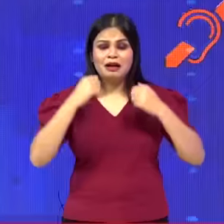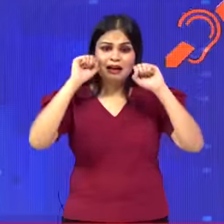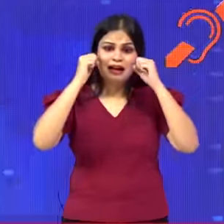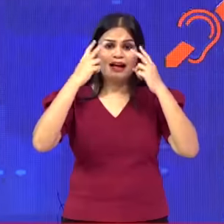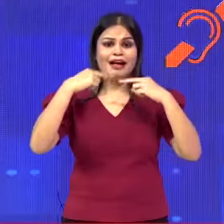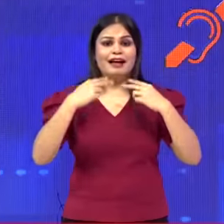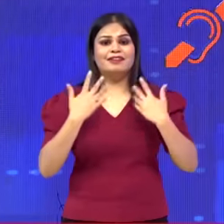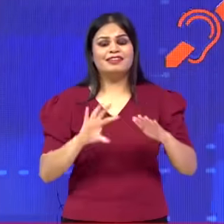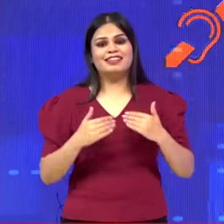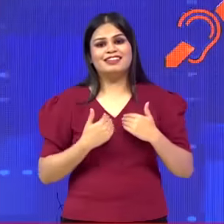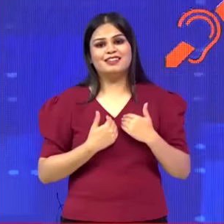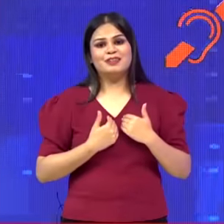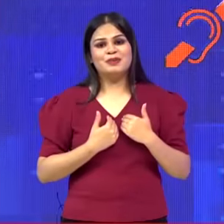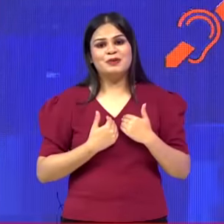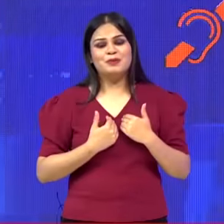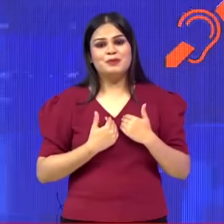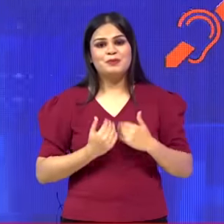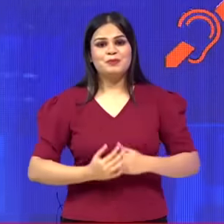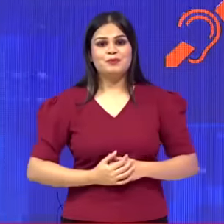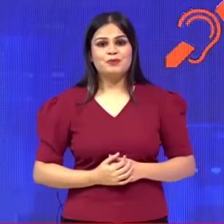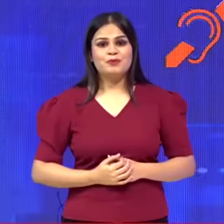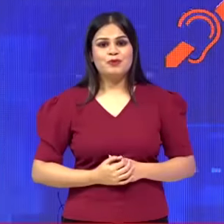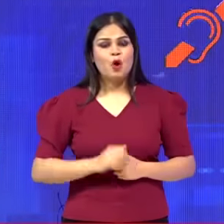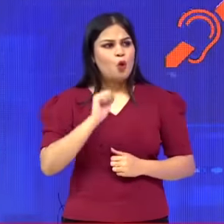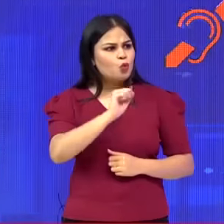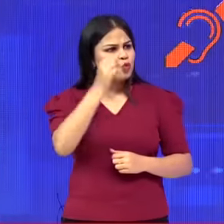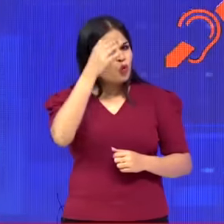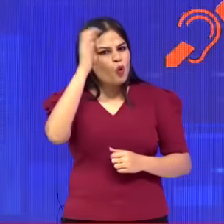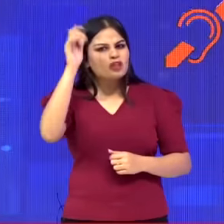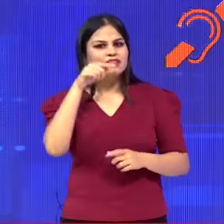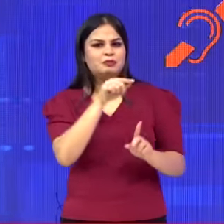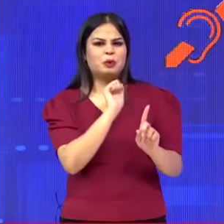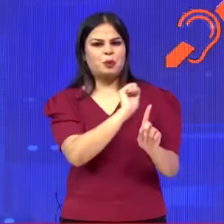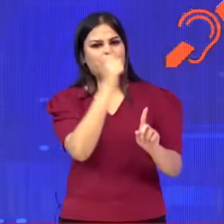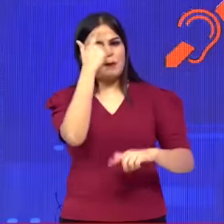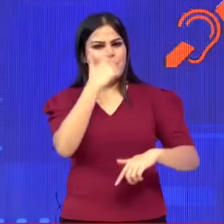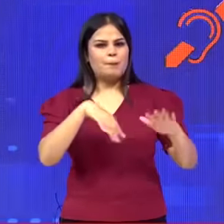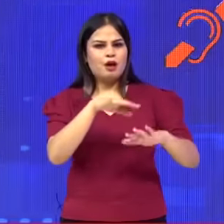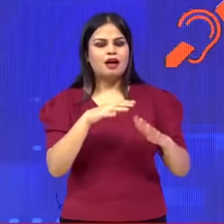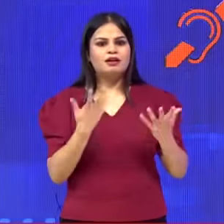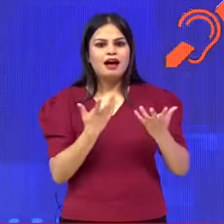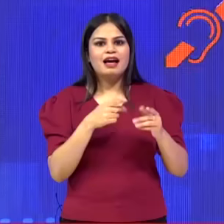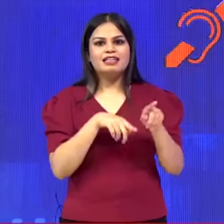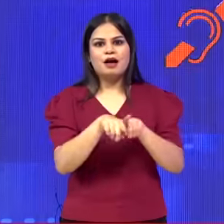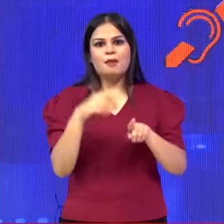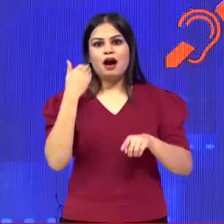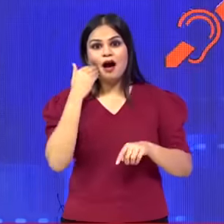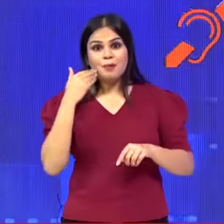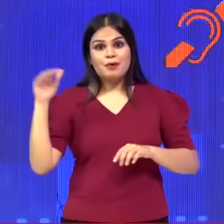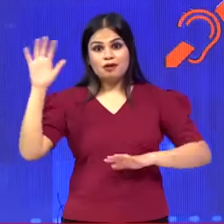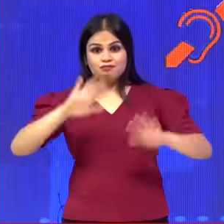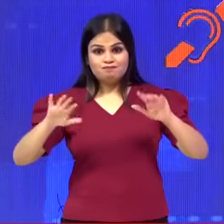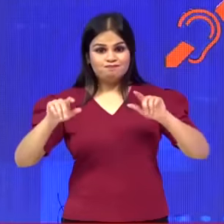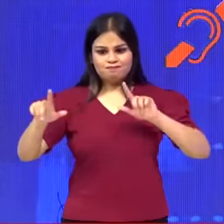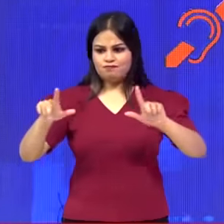मैं रो दिया। अब वो उनका कॉन्सेप्ट था, तो जब वो सीन सुनाया गया, फिल्म